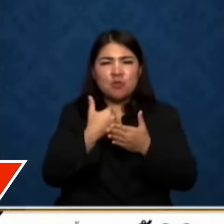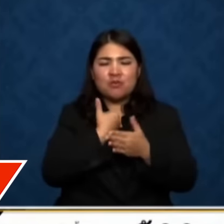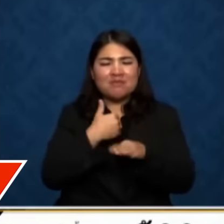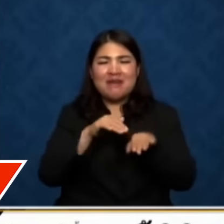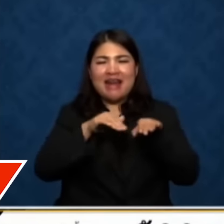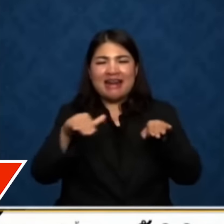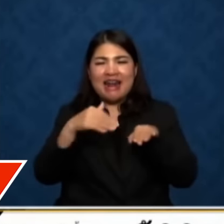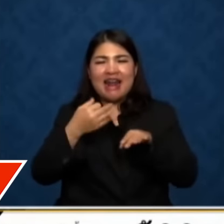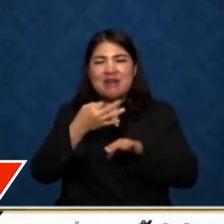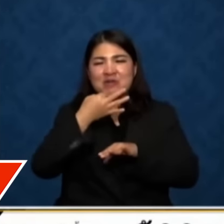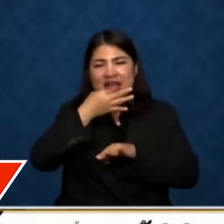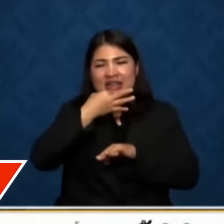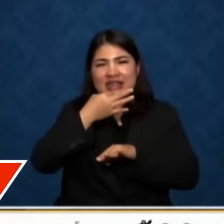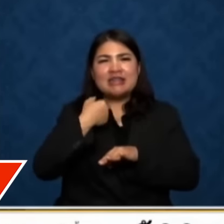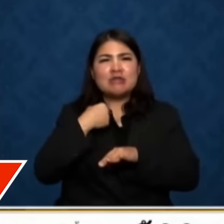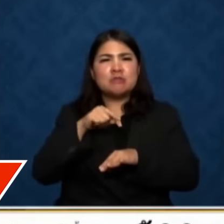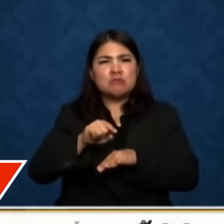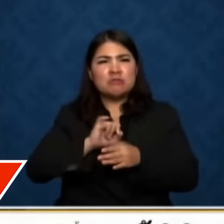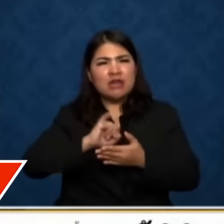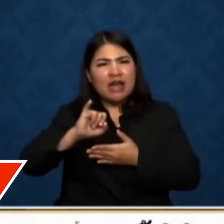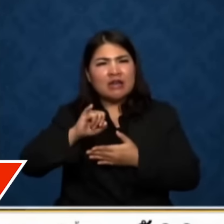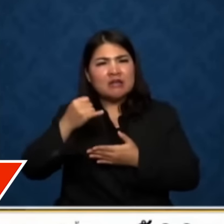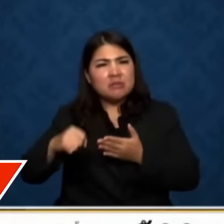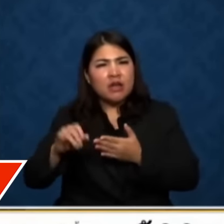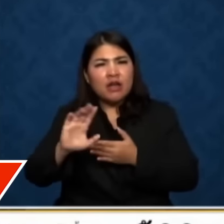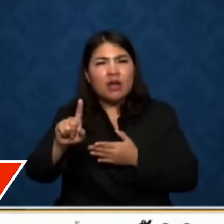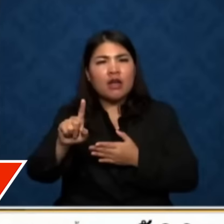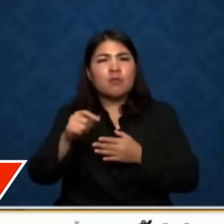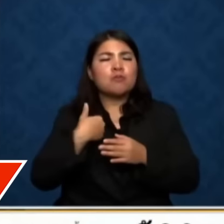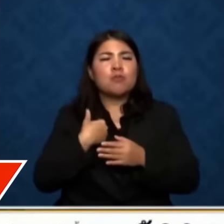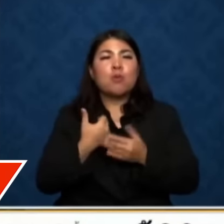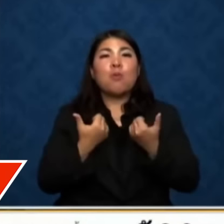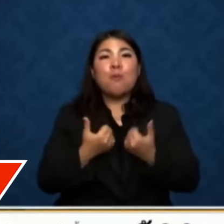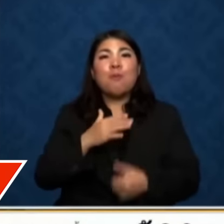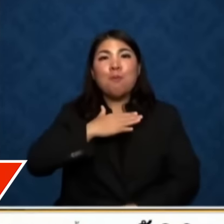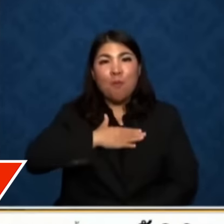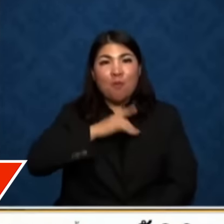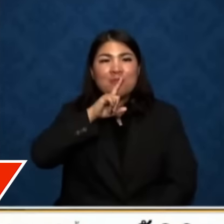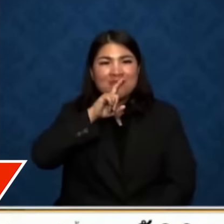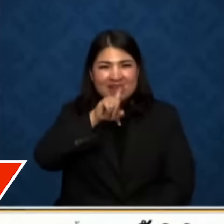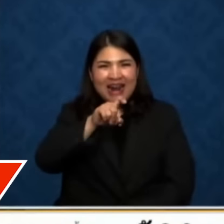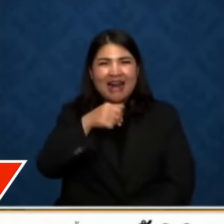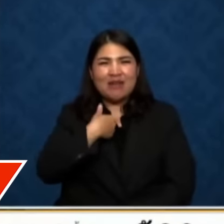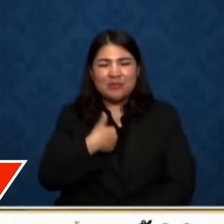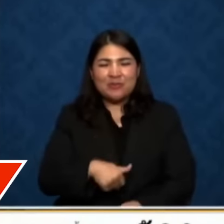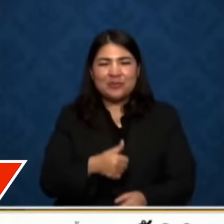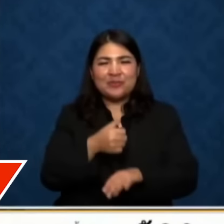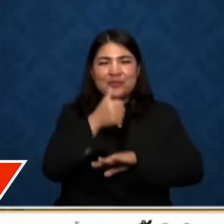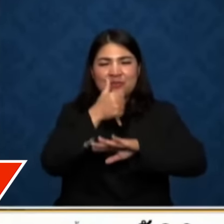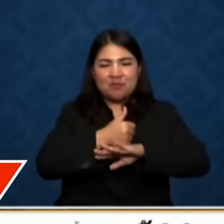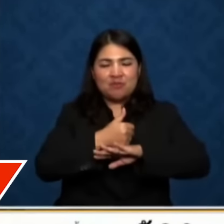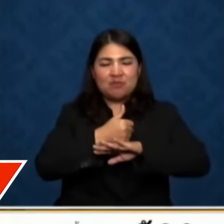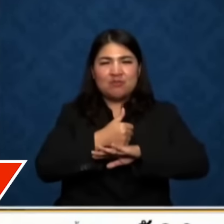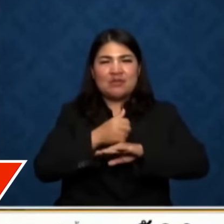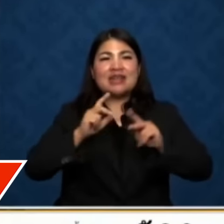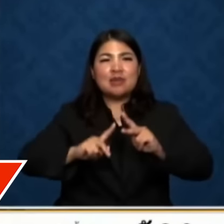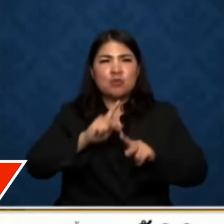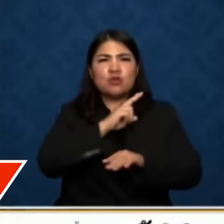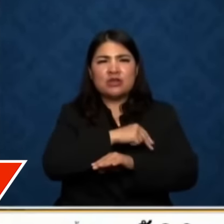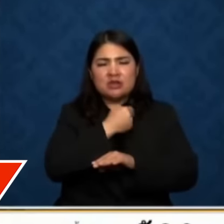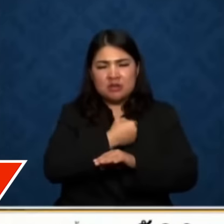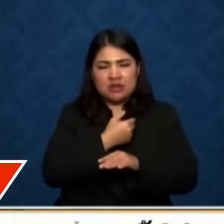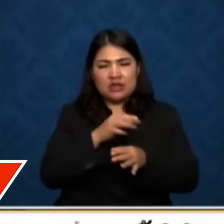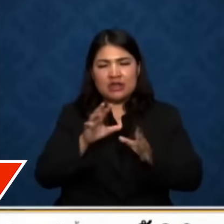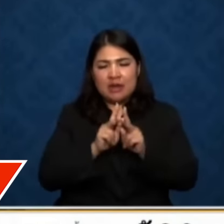ประกอบวิชาชีพเภสัชกรรมแล้วหรือไม่แต่ผมถามว่ารัฐมนตรีเนี่ยได้ตรวจสอบหรือได้ตั้งคณะกรรมการตรวจส